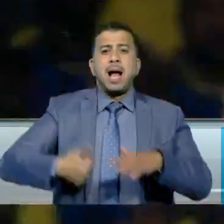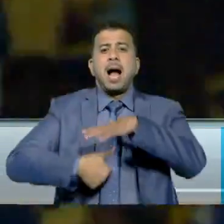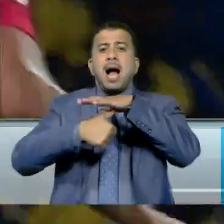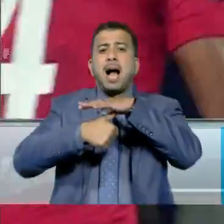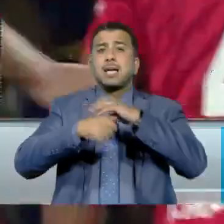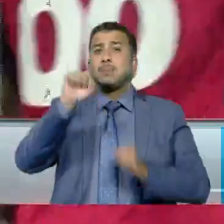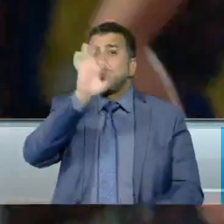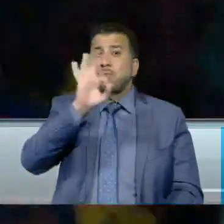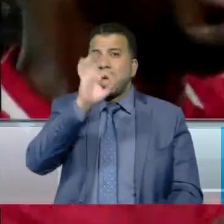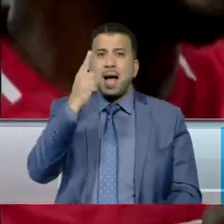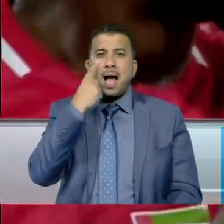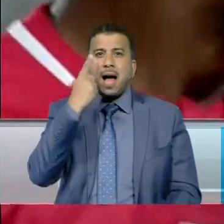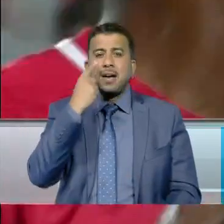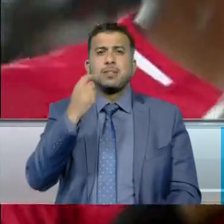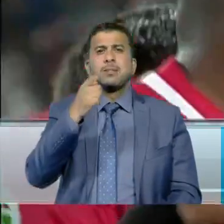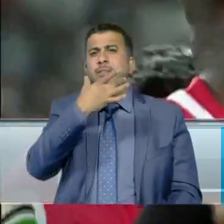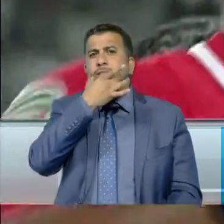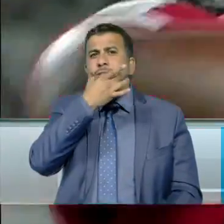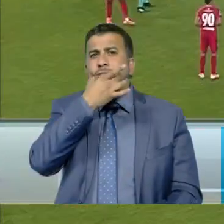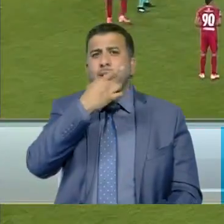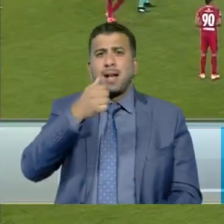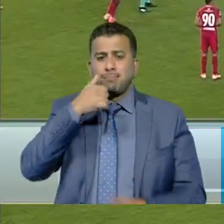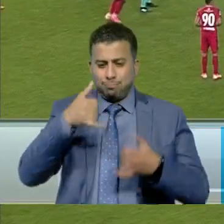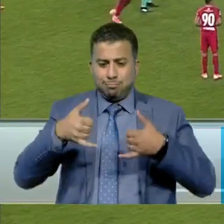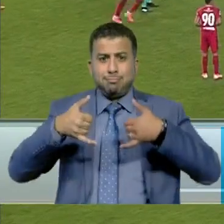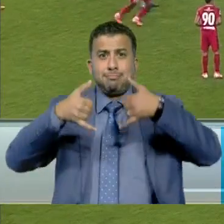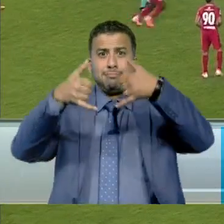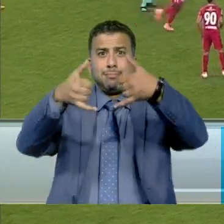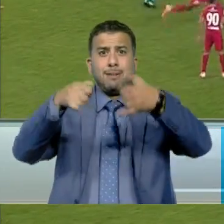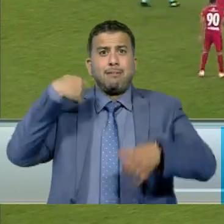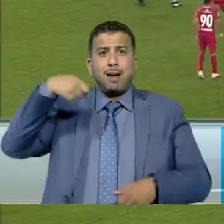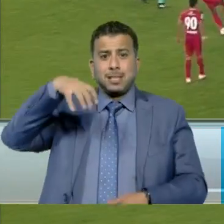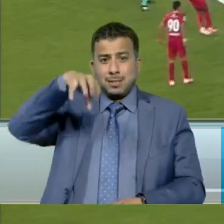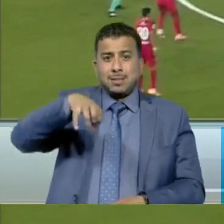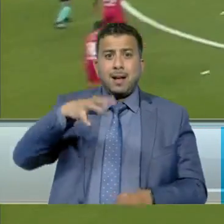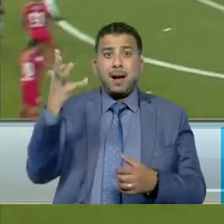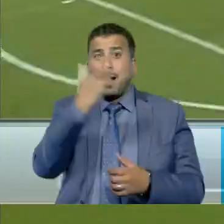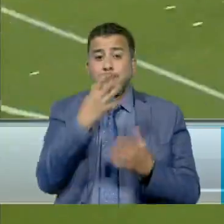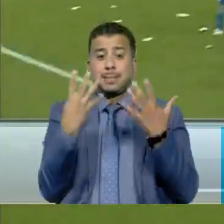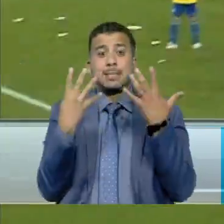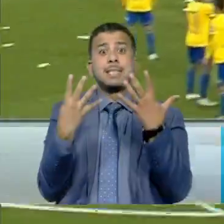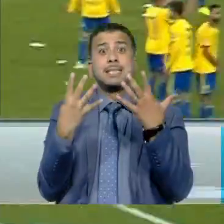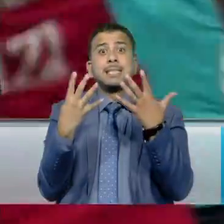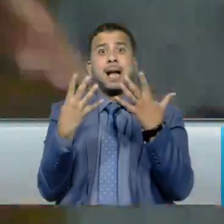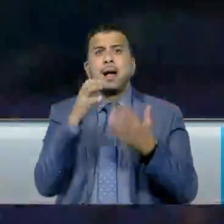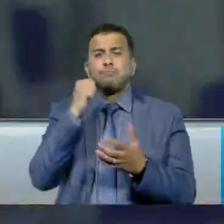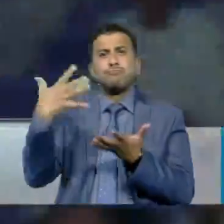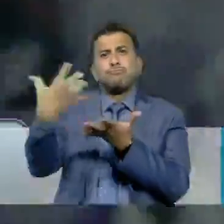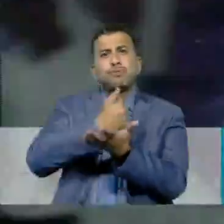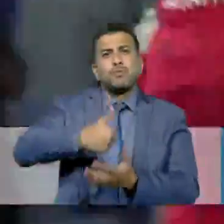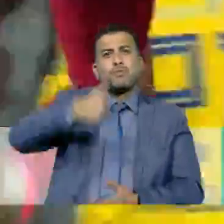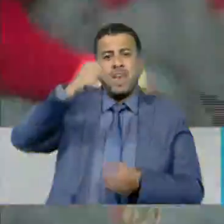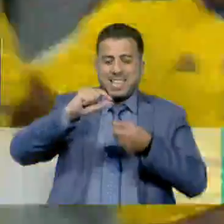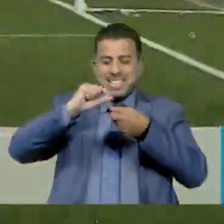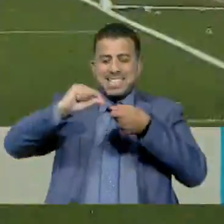منطقة العين. توج شباب الأهلي دبي بكأس صاحب السمو رئيس الدولة للمرة التاسعة في تاريخه بعد فوزه على